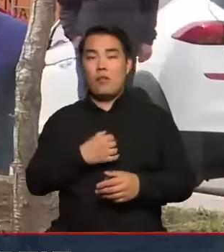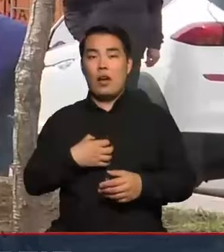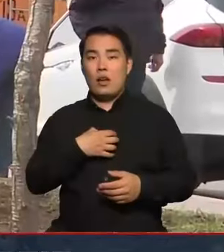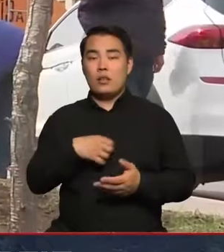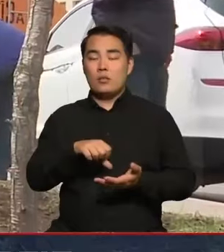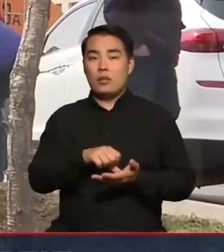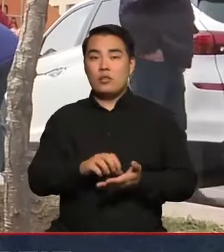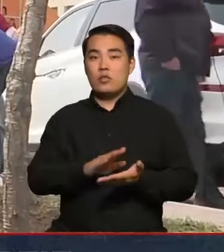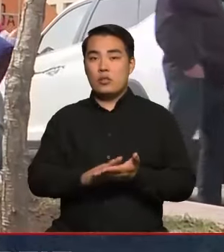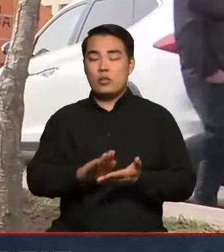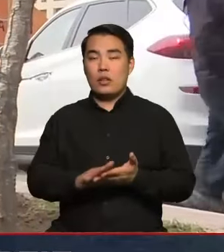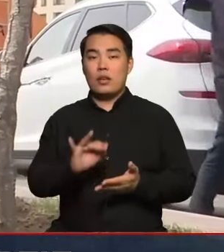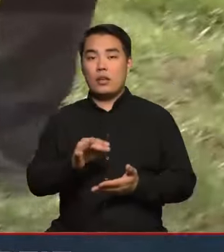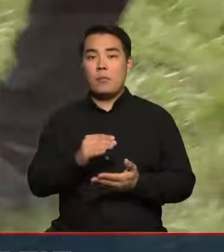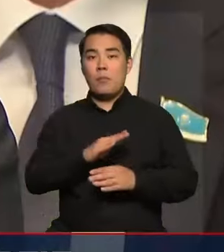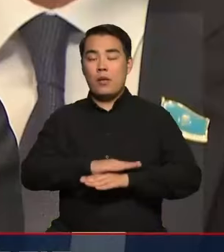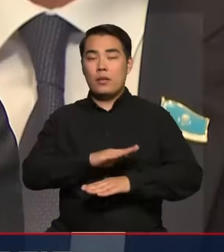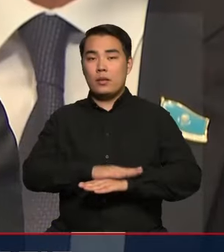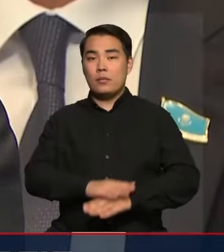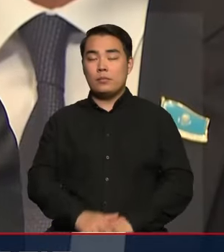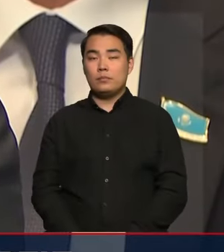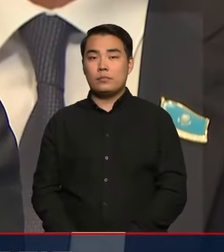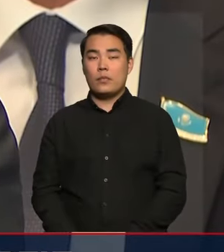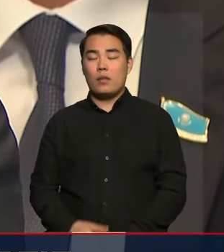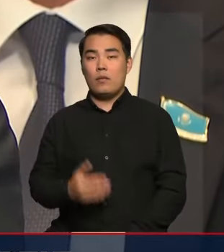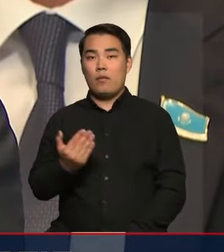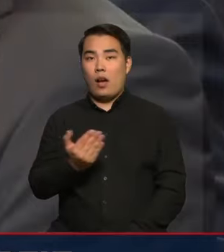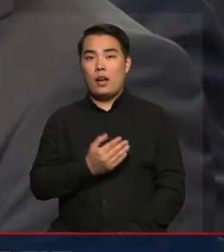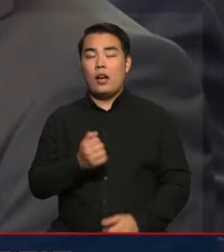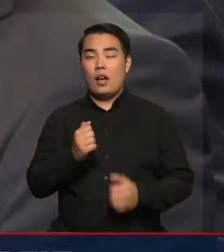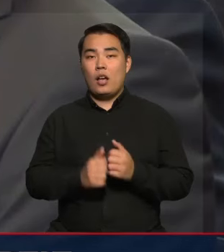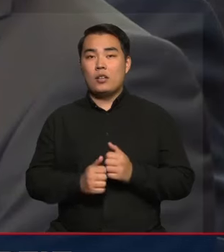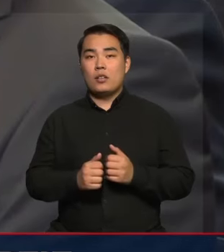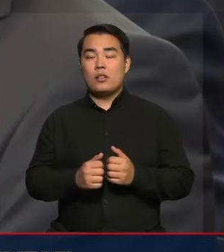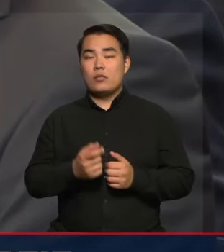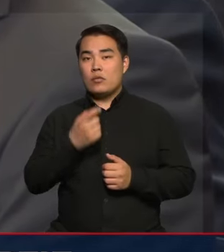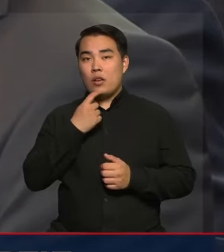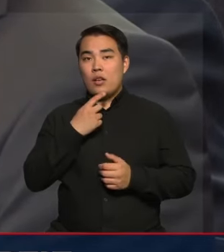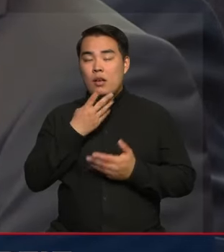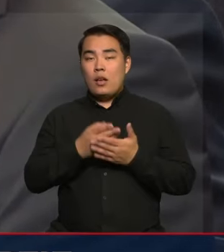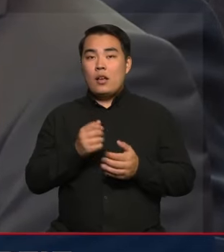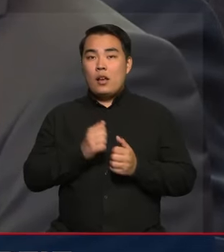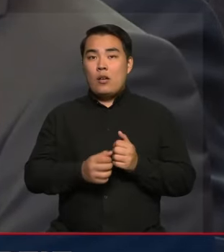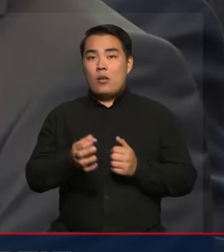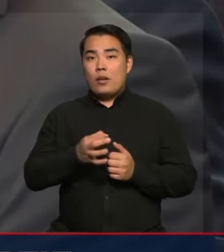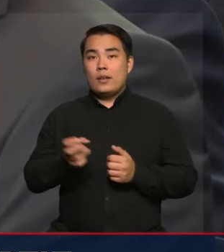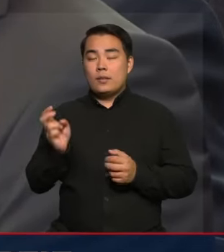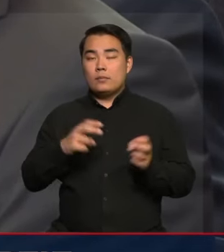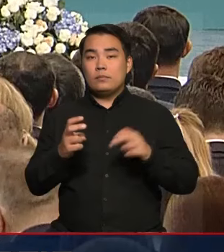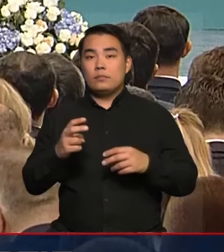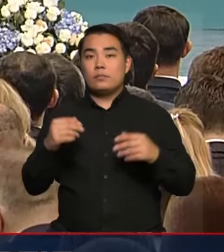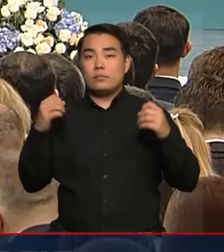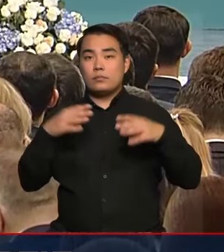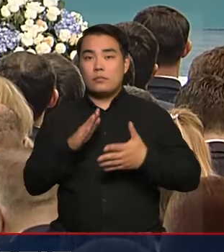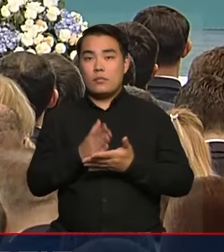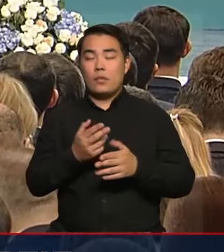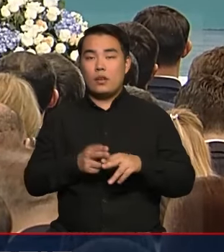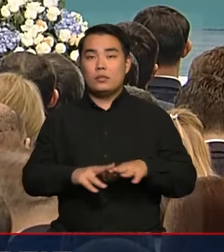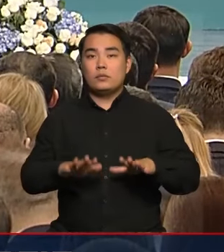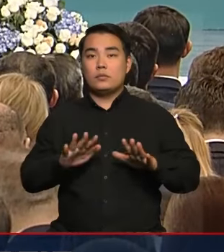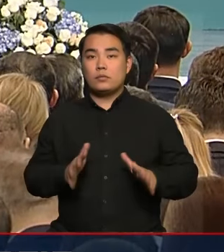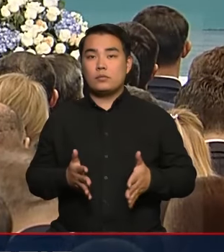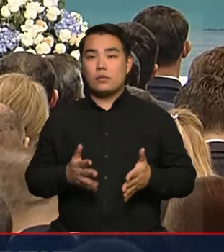сипаты тазалық пен тәртіп. Сіздер әр қиырдағы ауыл аудандардан келіп отырсыздар. Осы